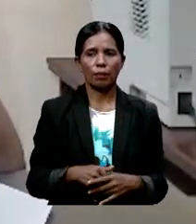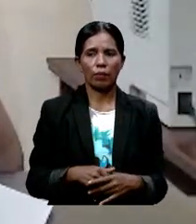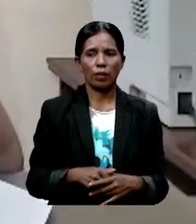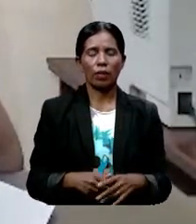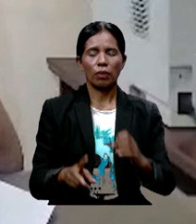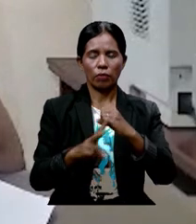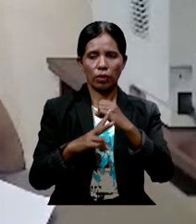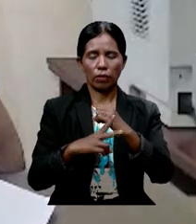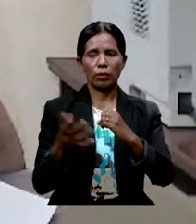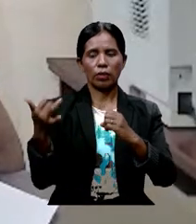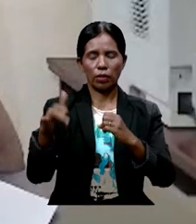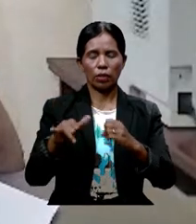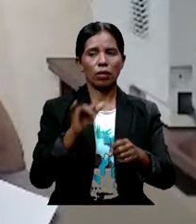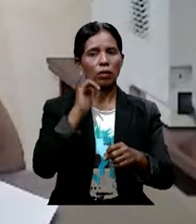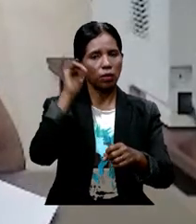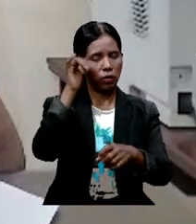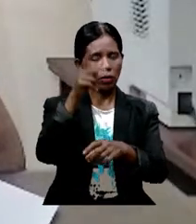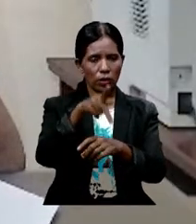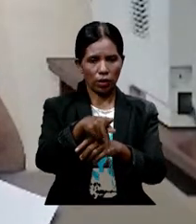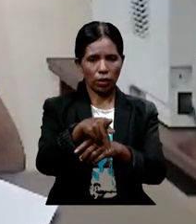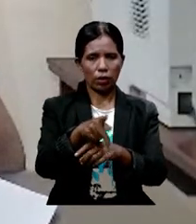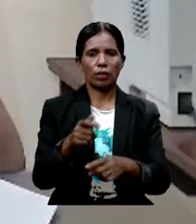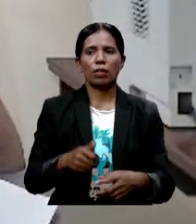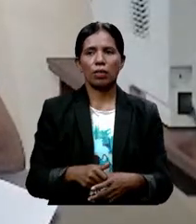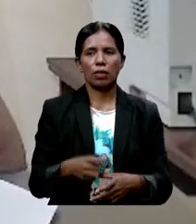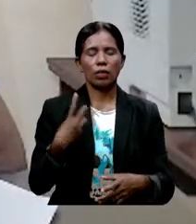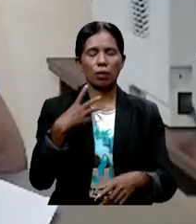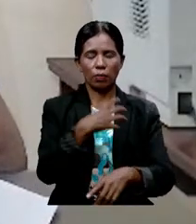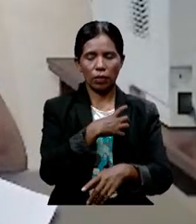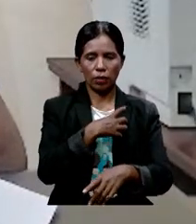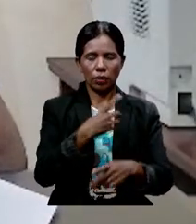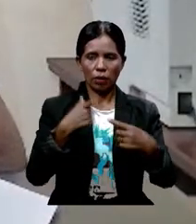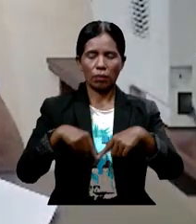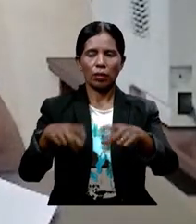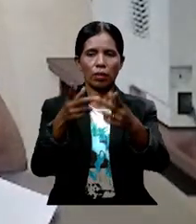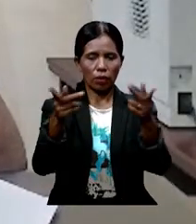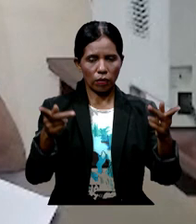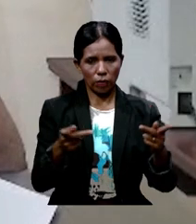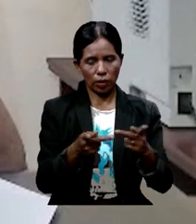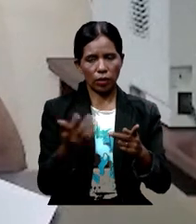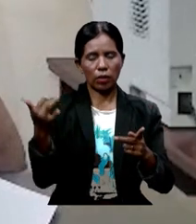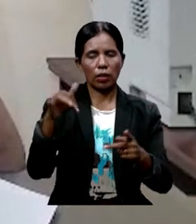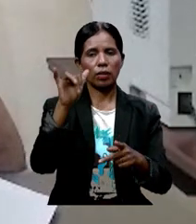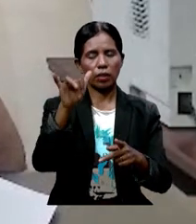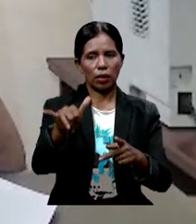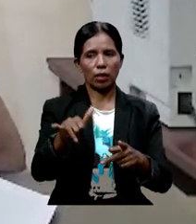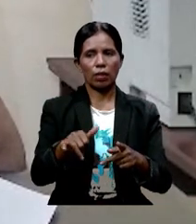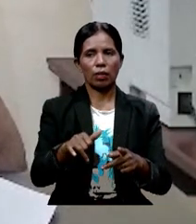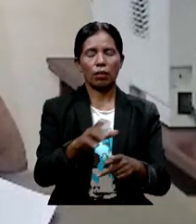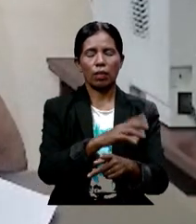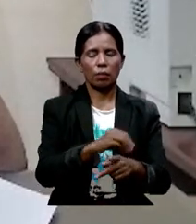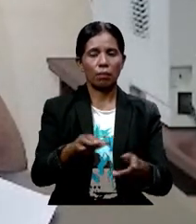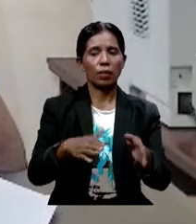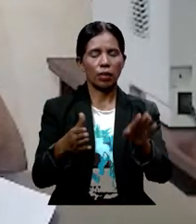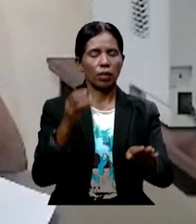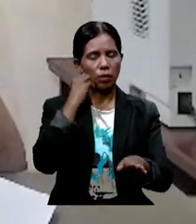vitima sira or kalang ita itu nia polisi sira ba ya pati nebe ni helaba mati biar ni uma